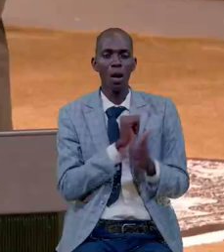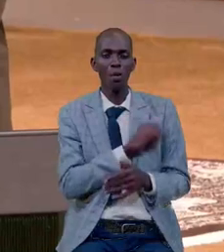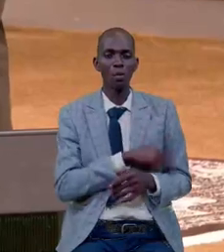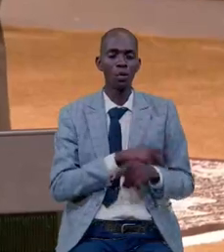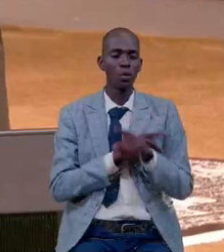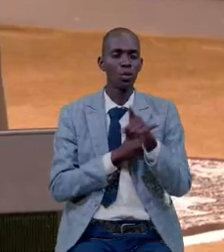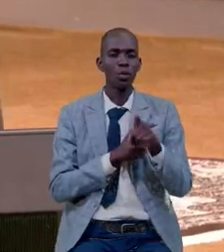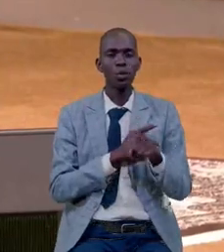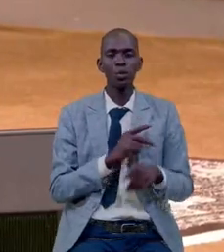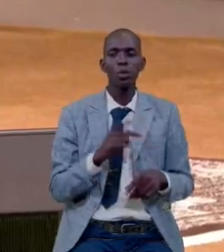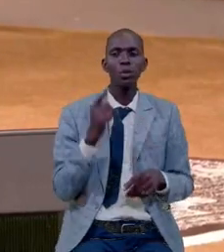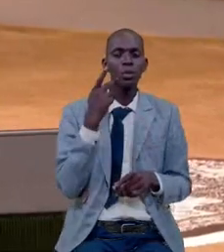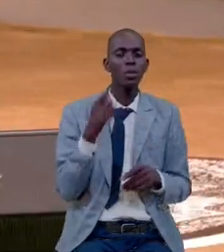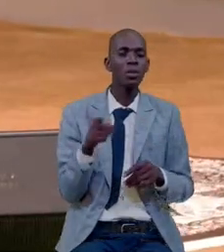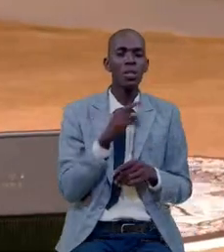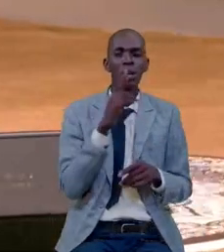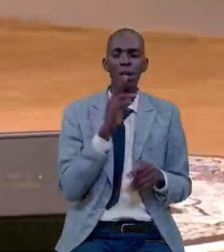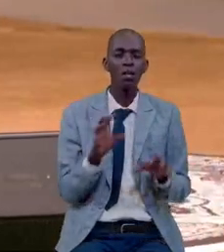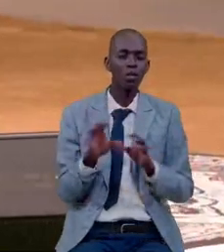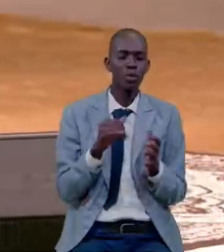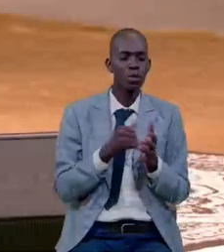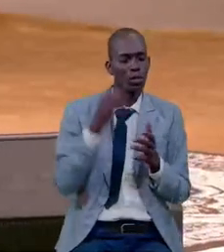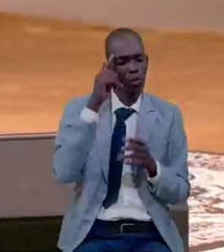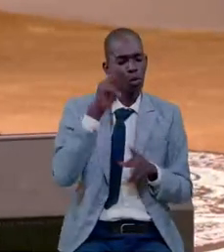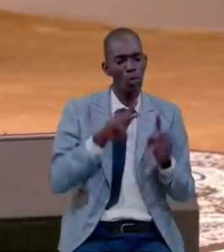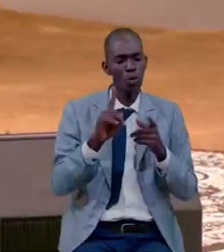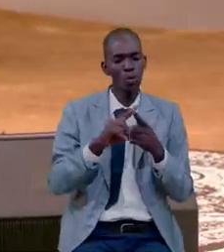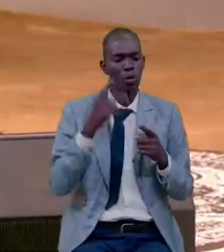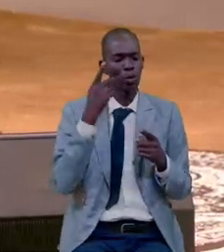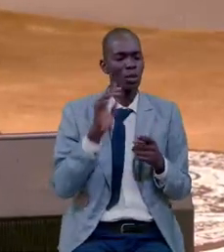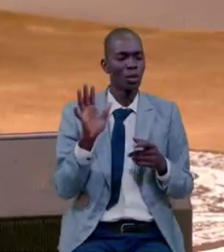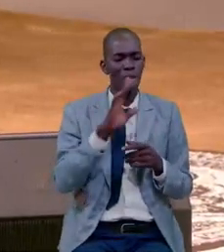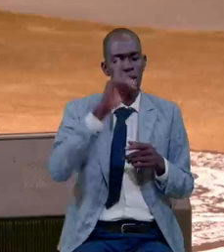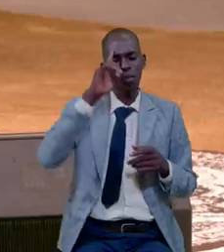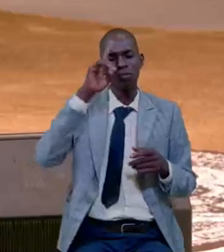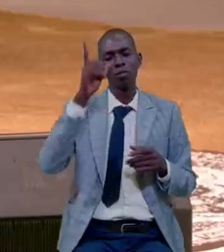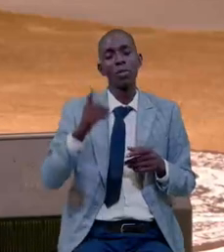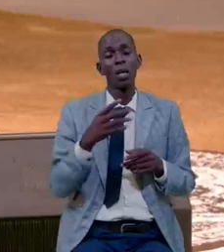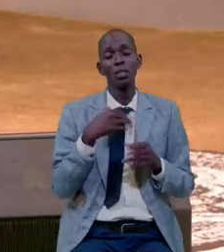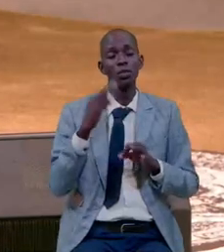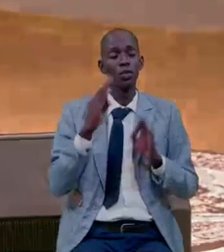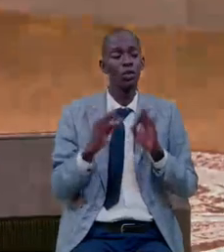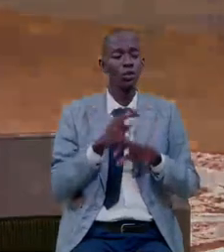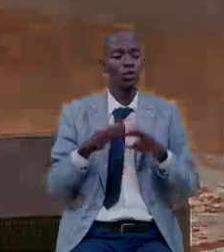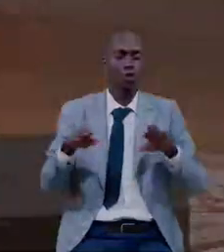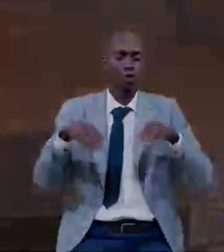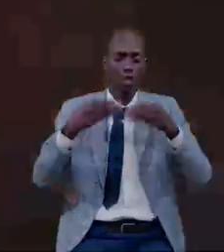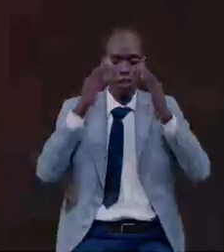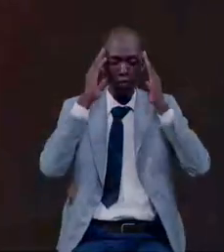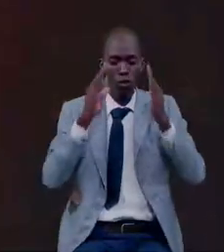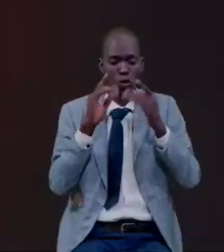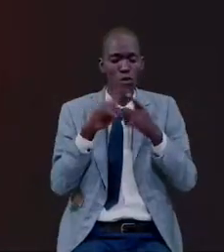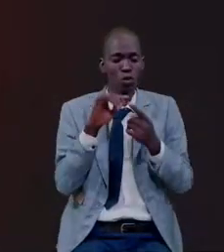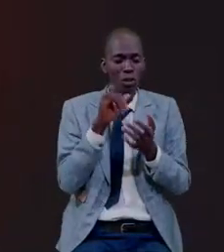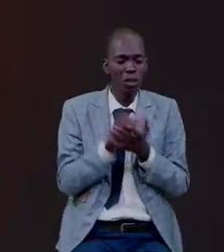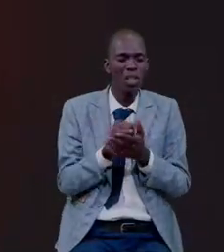gens voient leurs dons. Et que si les gens ne les approuvent pas, ne les apprécient